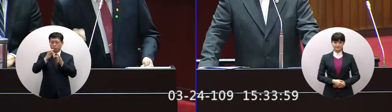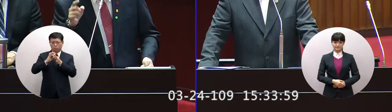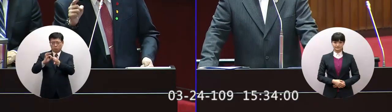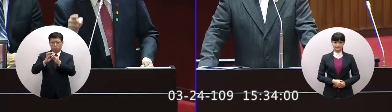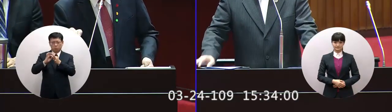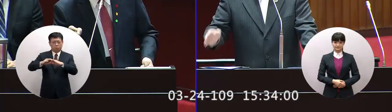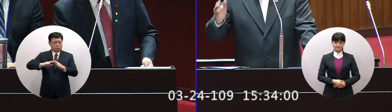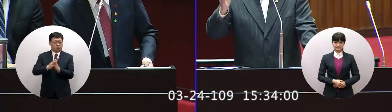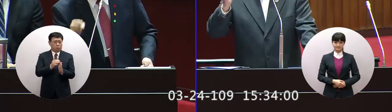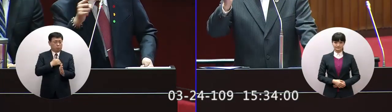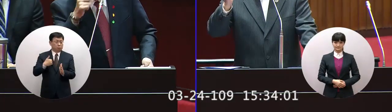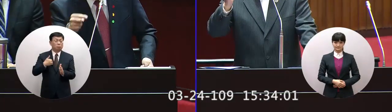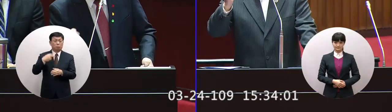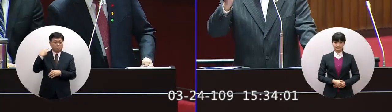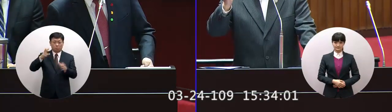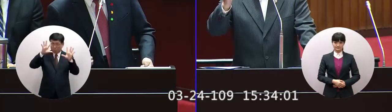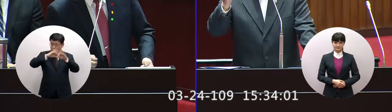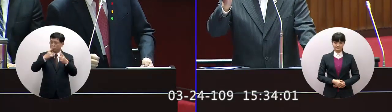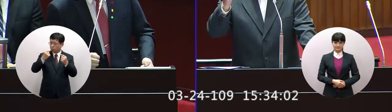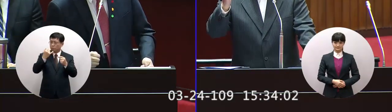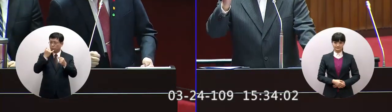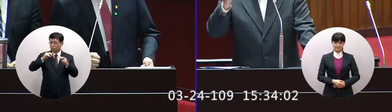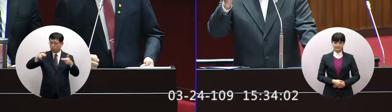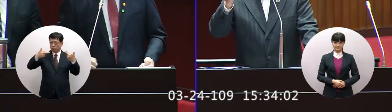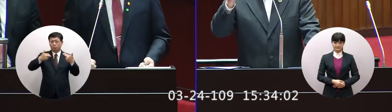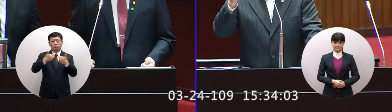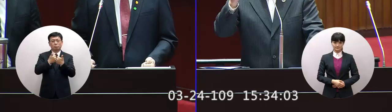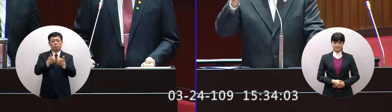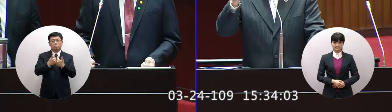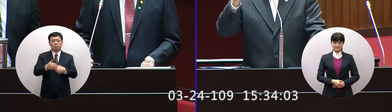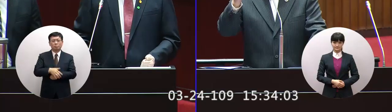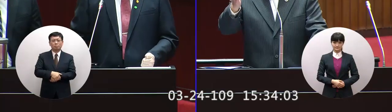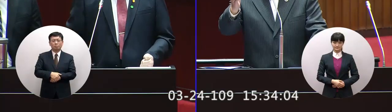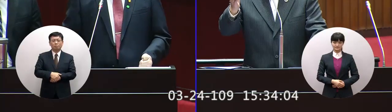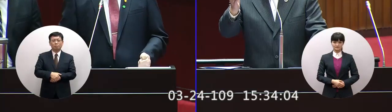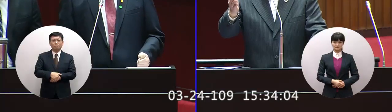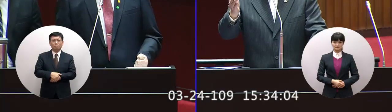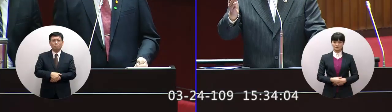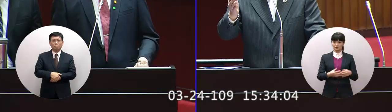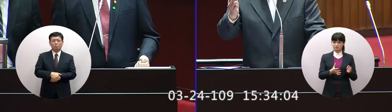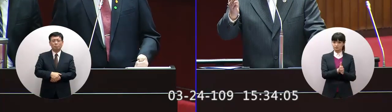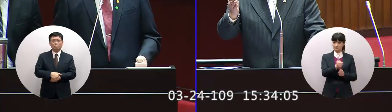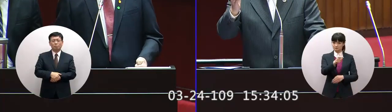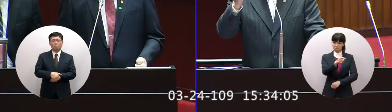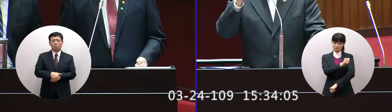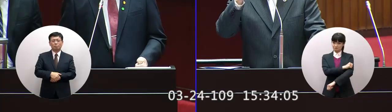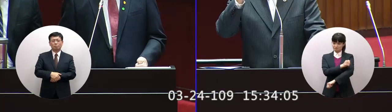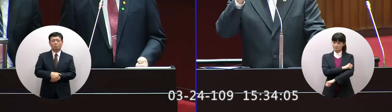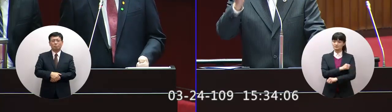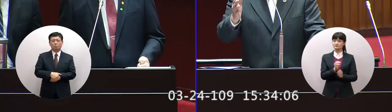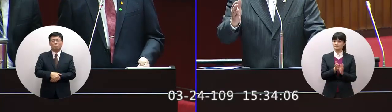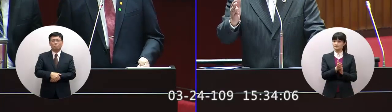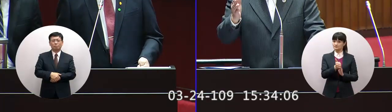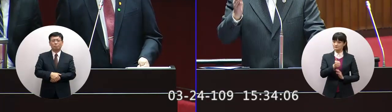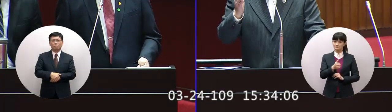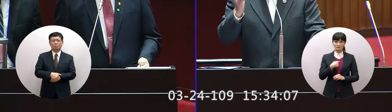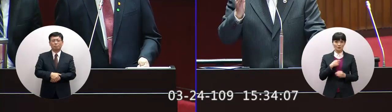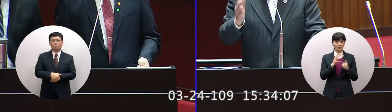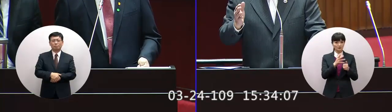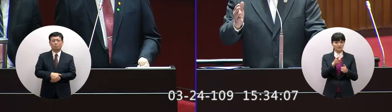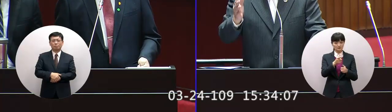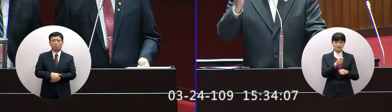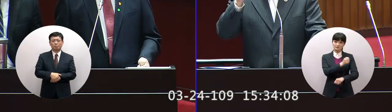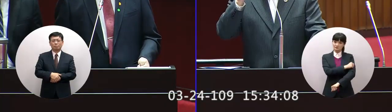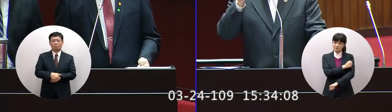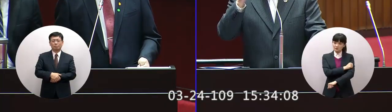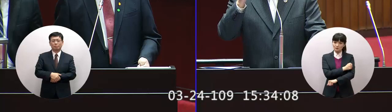持密切联系，甚至连晚上我们都视讯会议。 我很佩服部长的辛苦，我不是问你多辛苦在做这